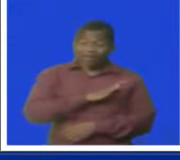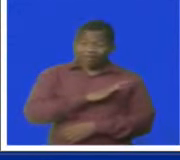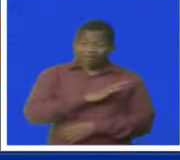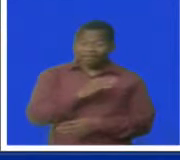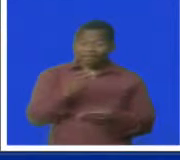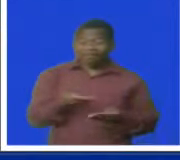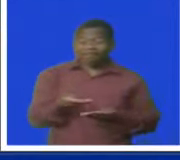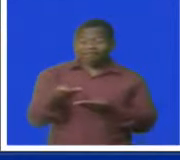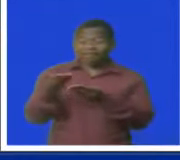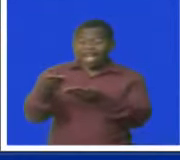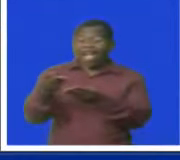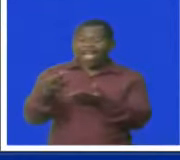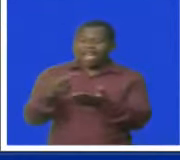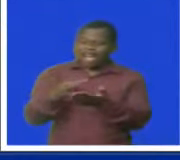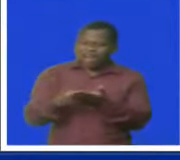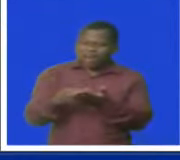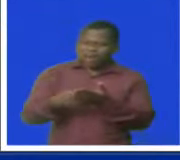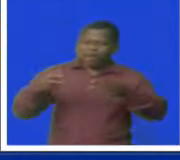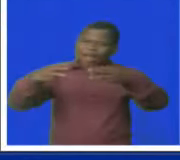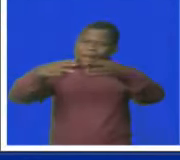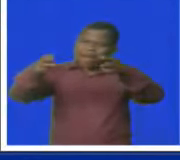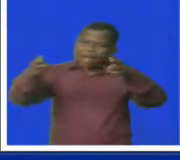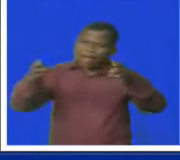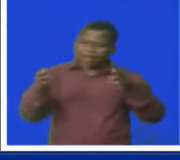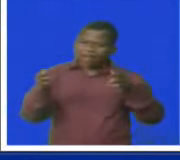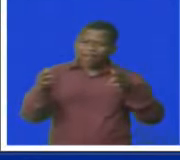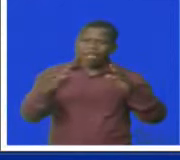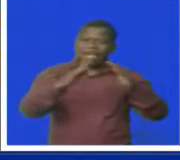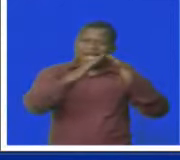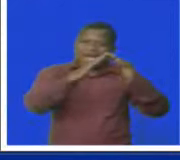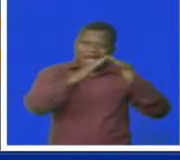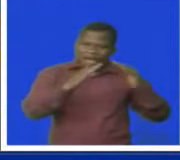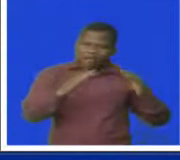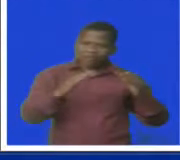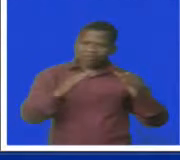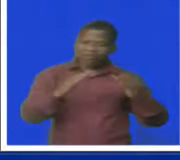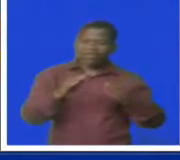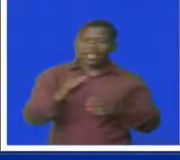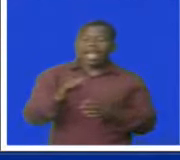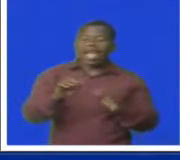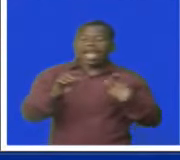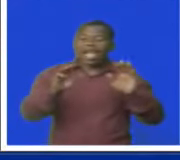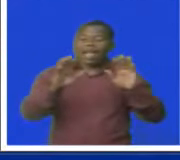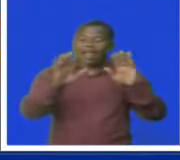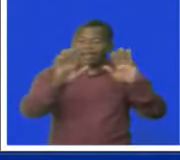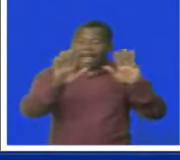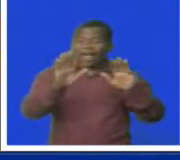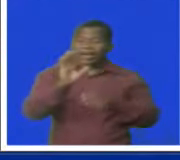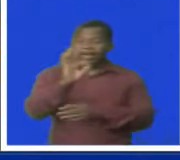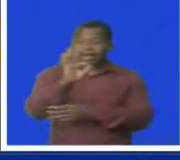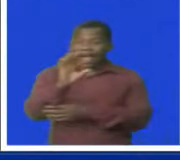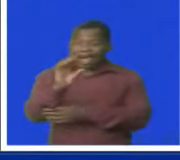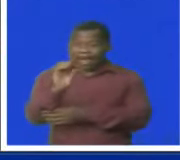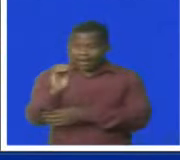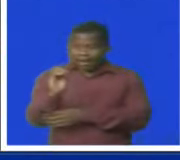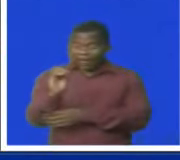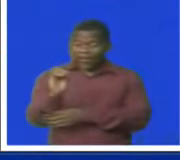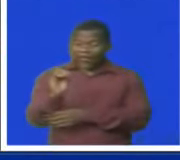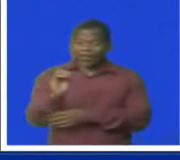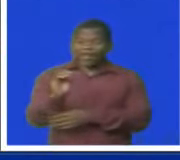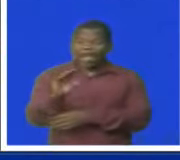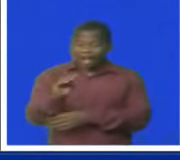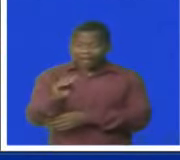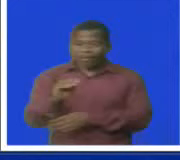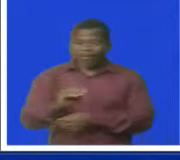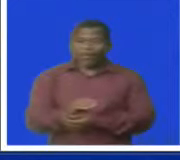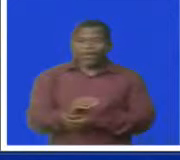tingu 930 tindlu tahulumende. Kulombiko ke kuyavela ukuthi 24 wetisebenti tembuso